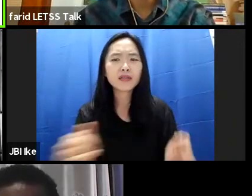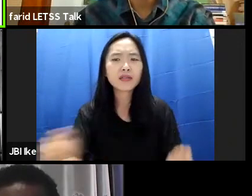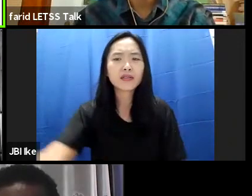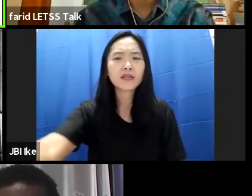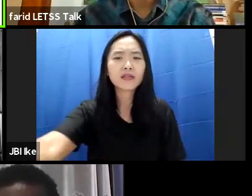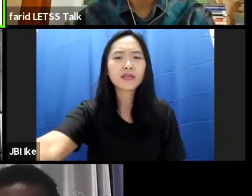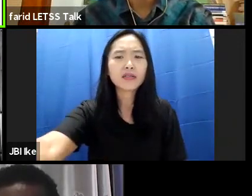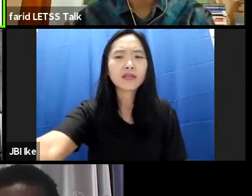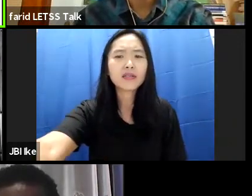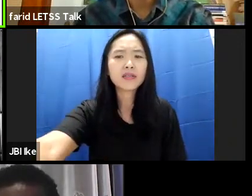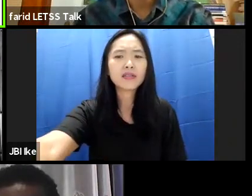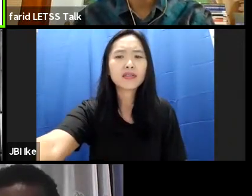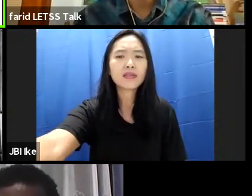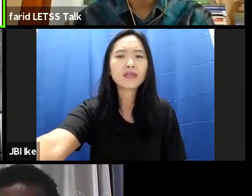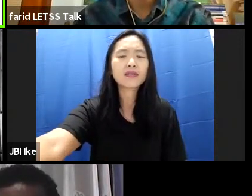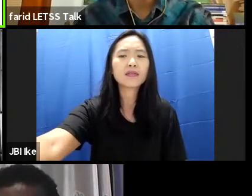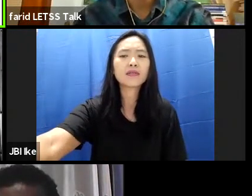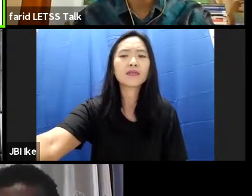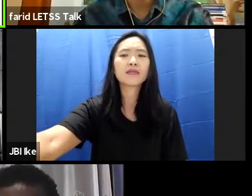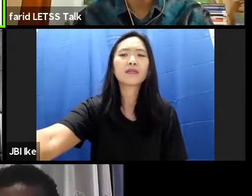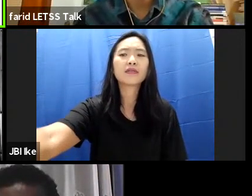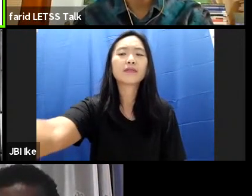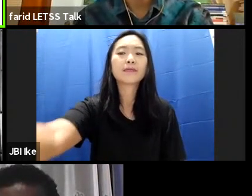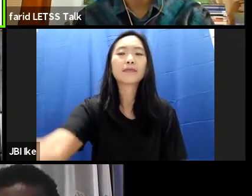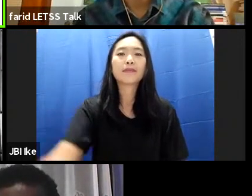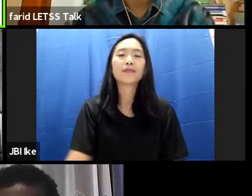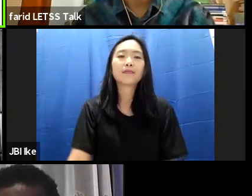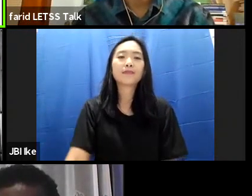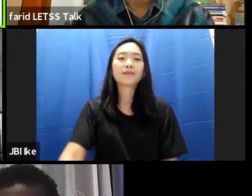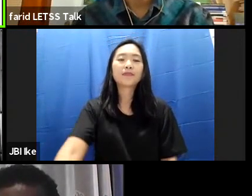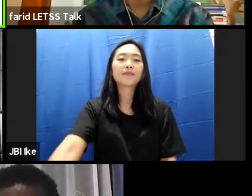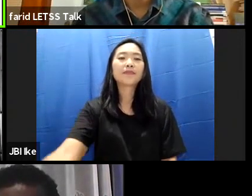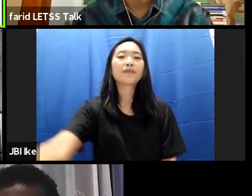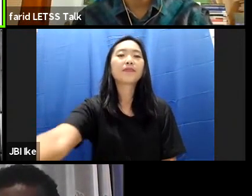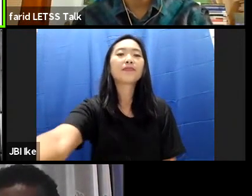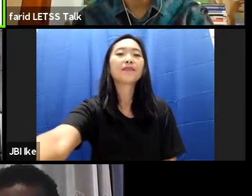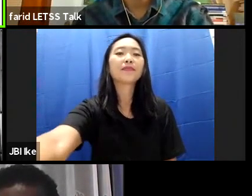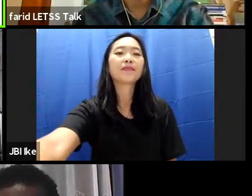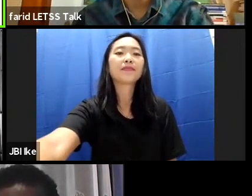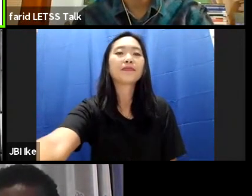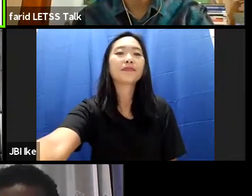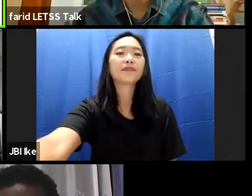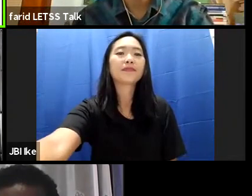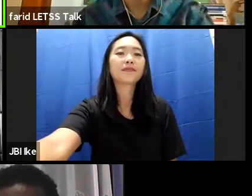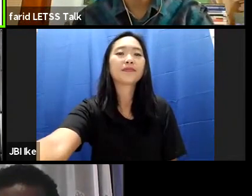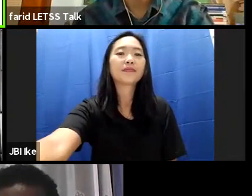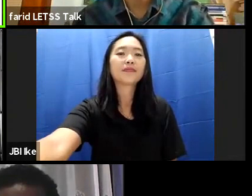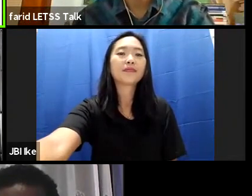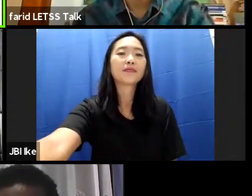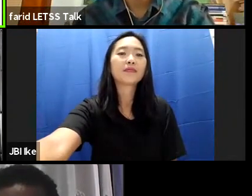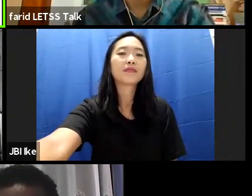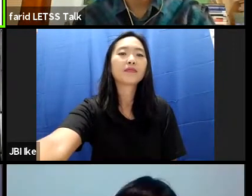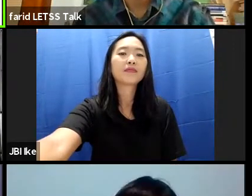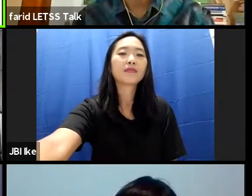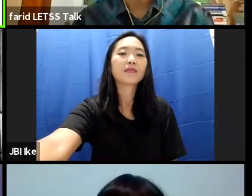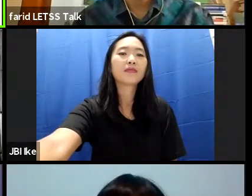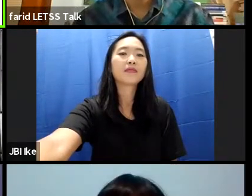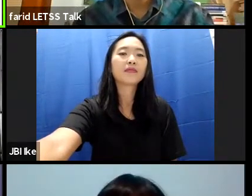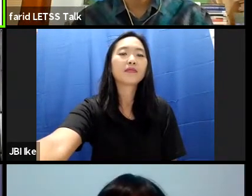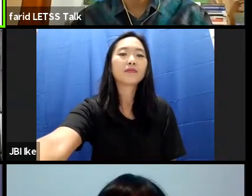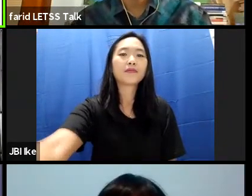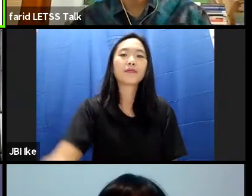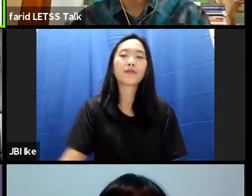biasnya gitu misalnya kan. Tapi ya itu kita paham juga sebenarnya masing-masing dia juga udah paham cuma